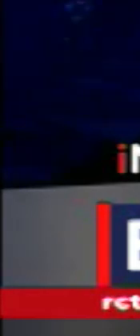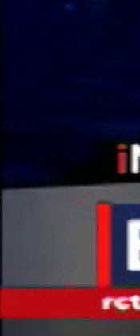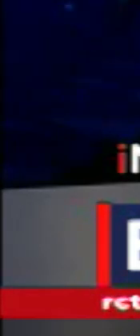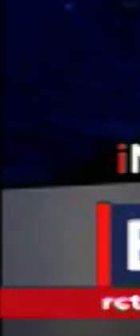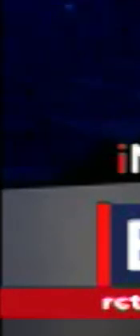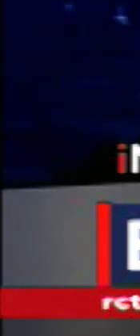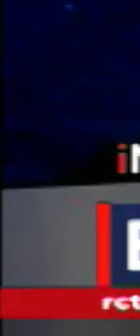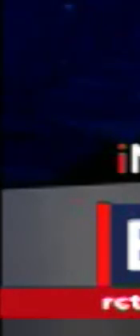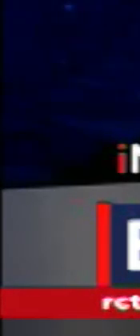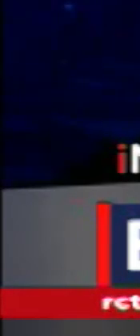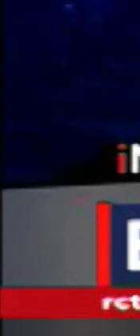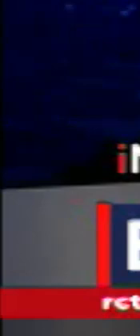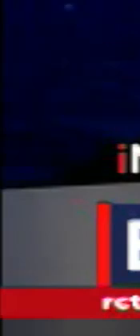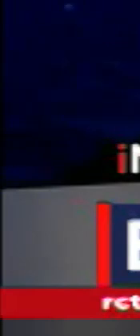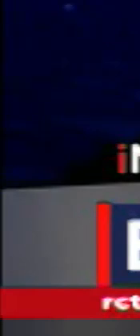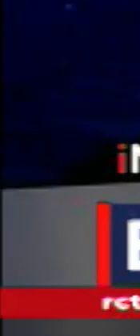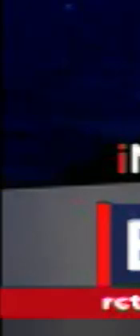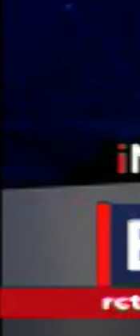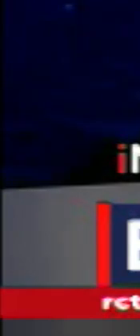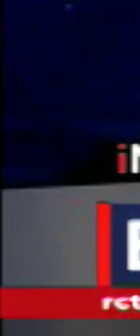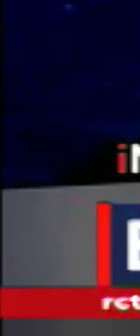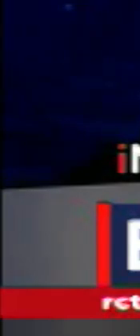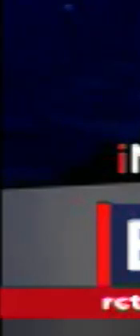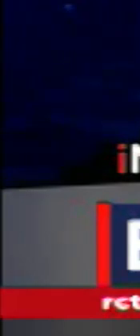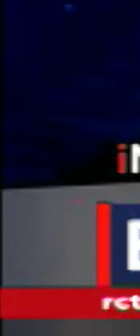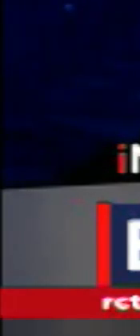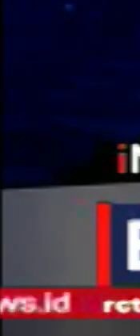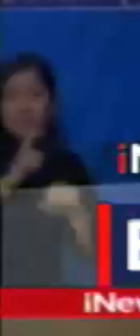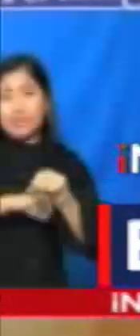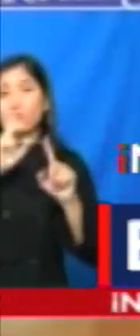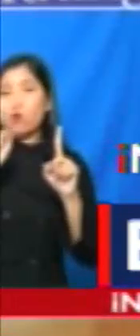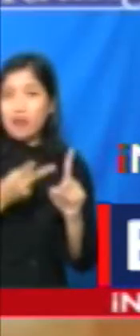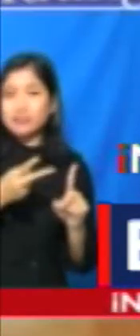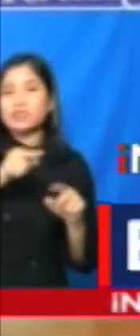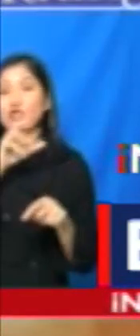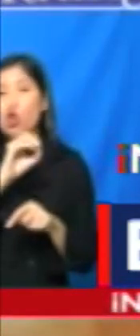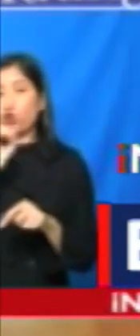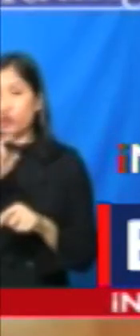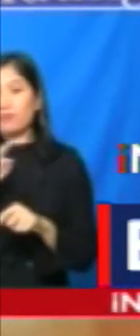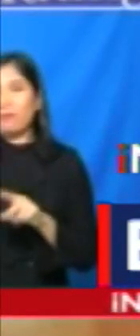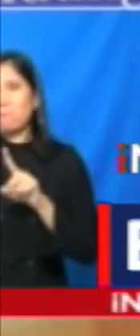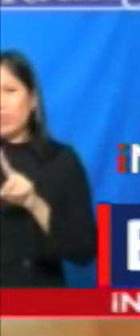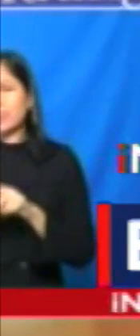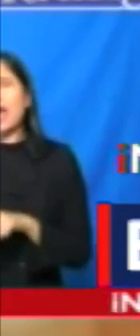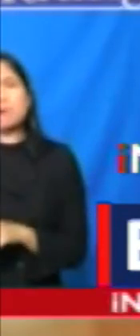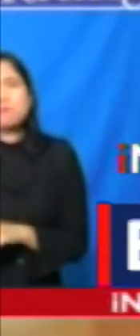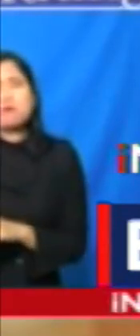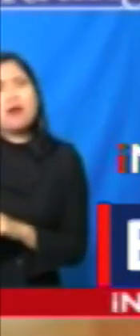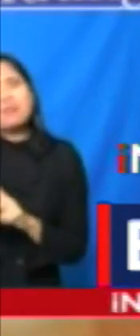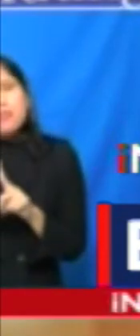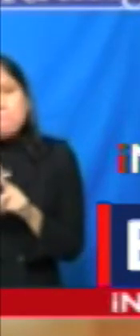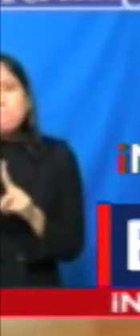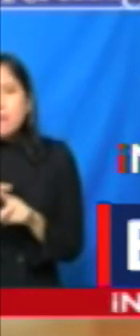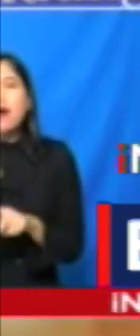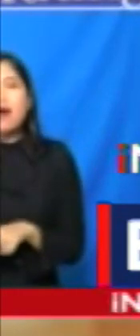pasien positif korona yang tersebar di delapan provinsi Hai beberapa penambahan yang cukup signifikan